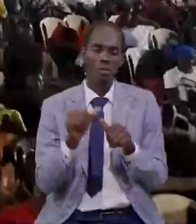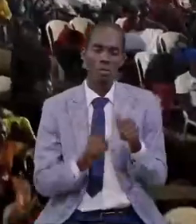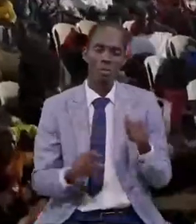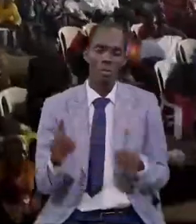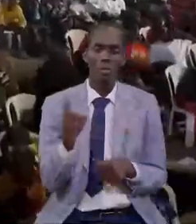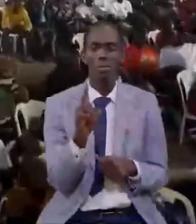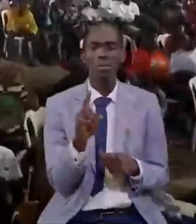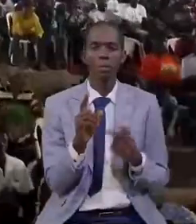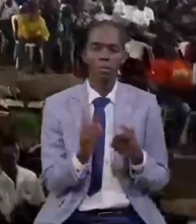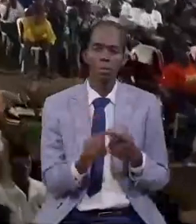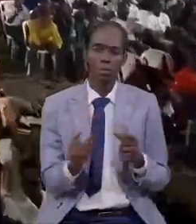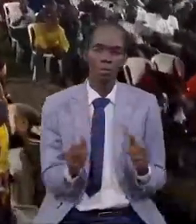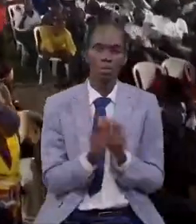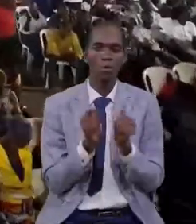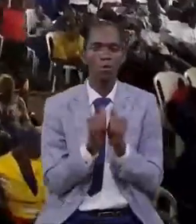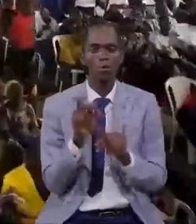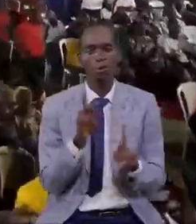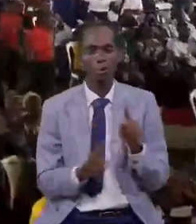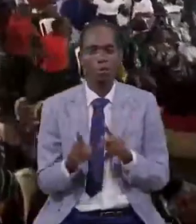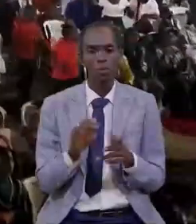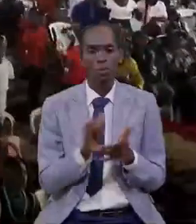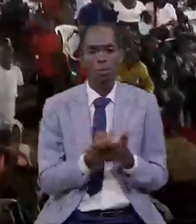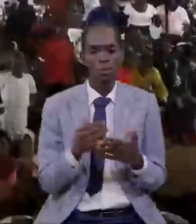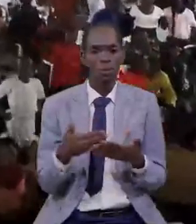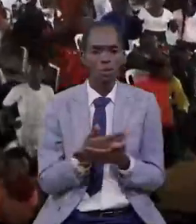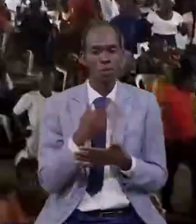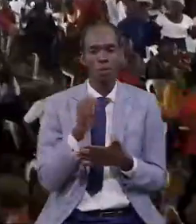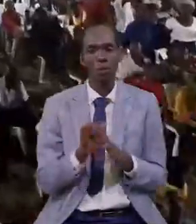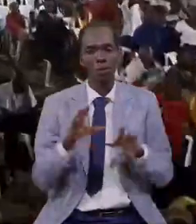partout Derrien n'importe où aller